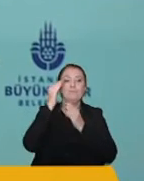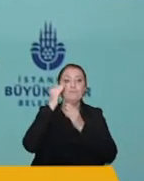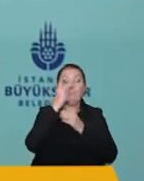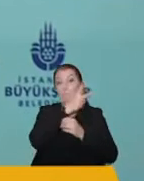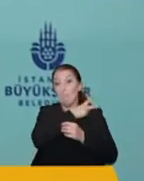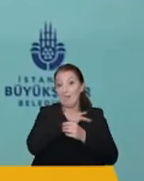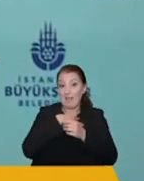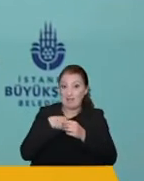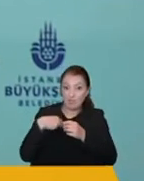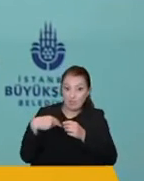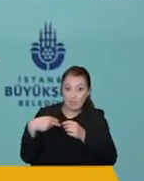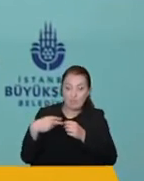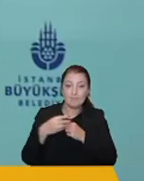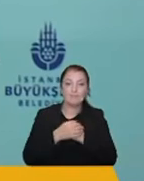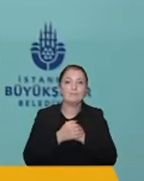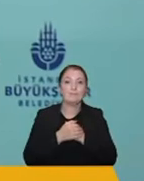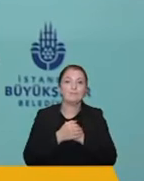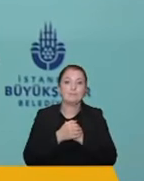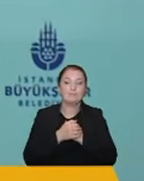belediyecilik